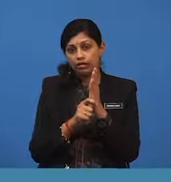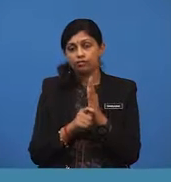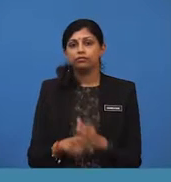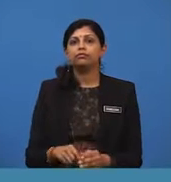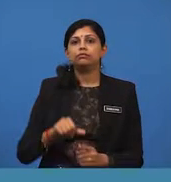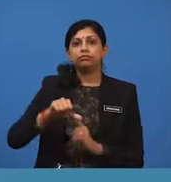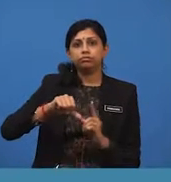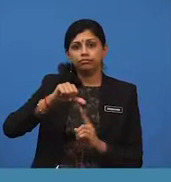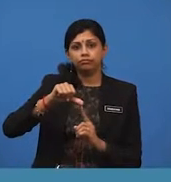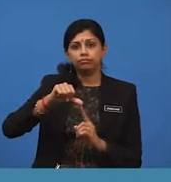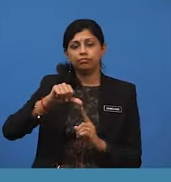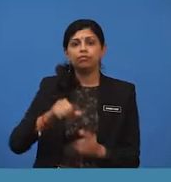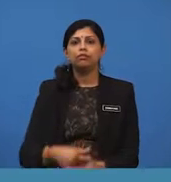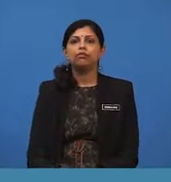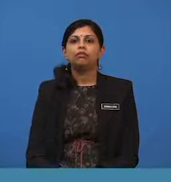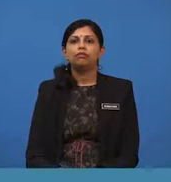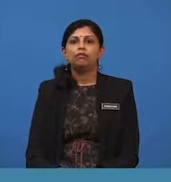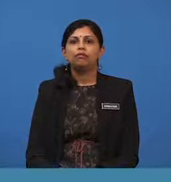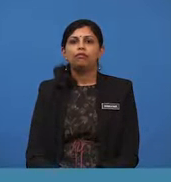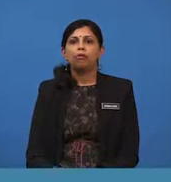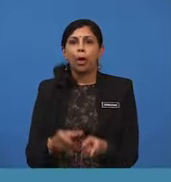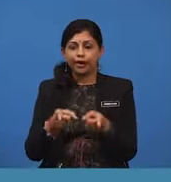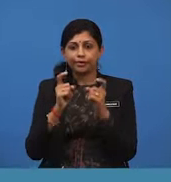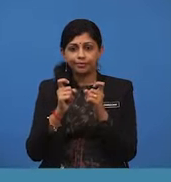pertama, laju gerakan relatif bertambah.